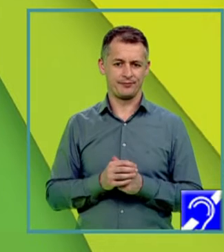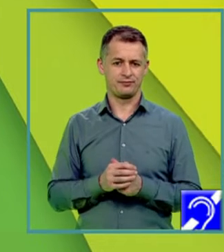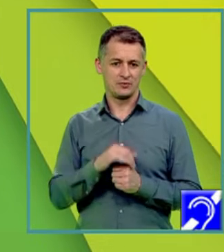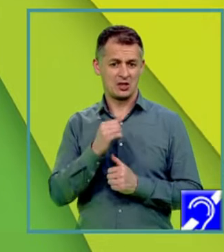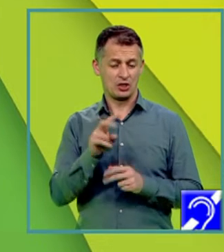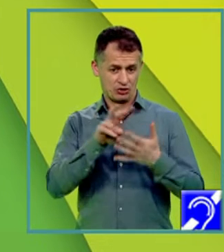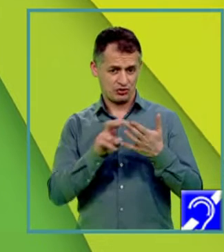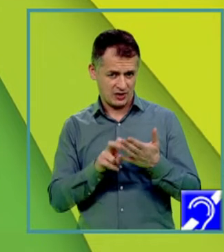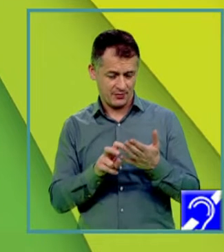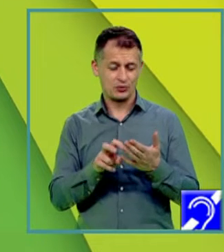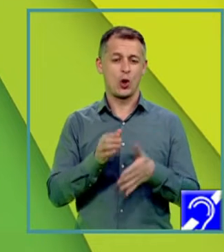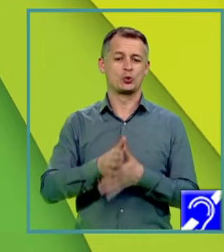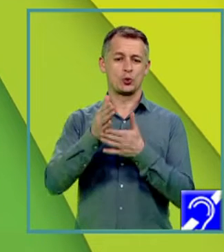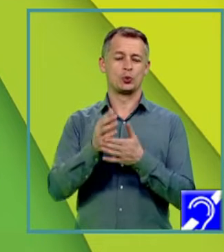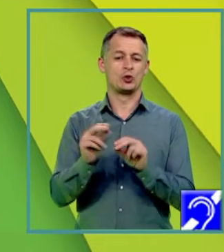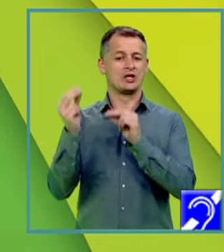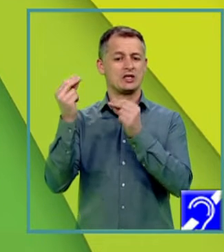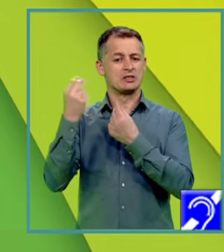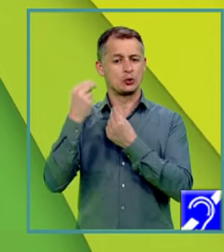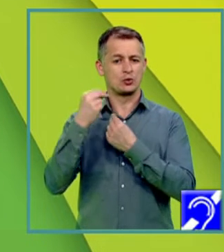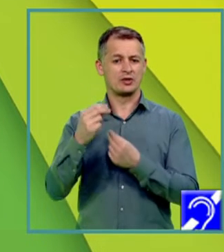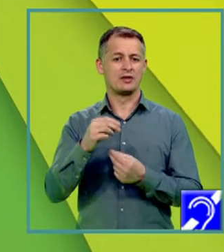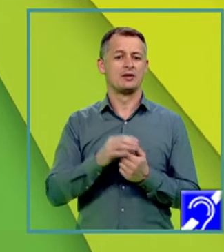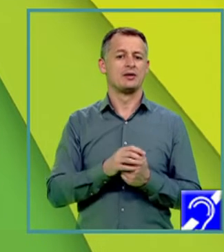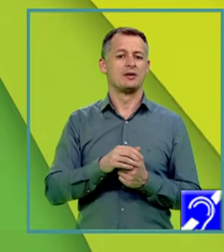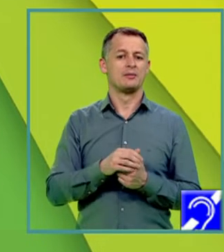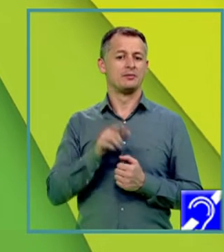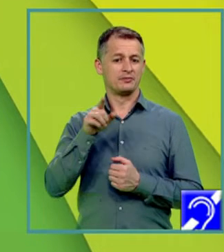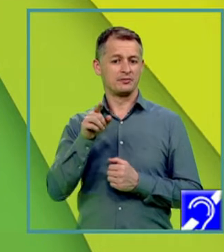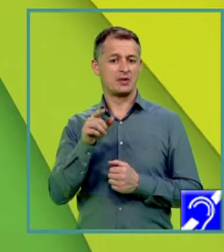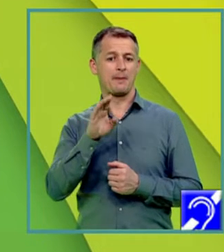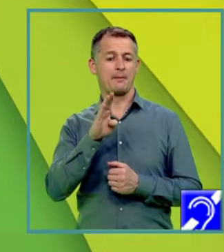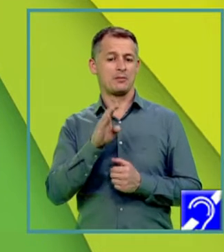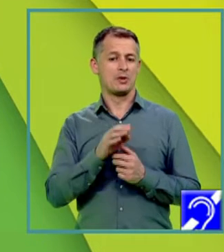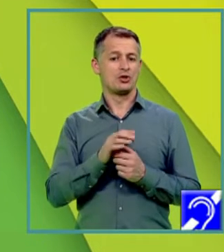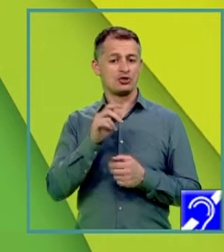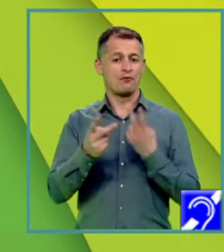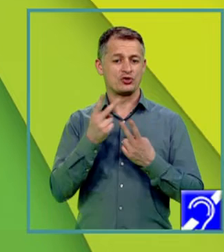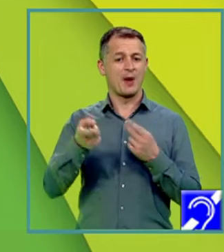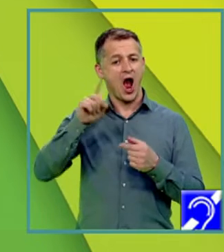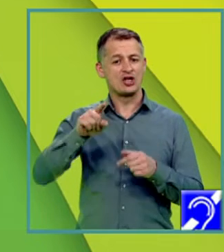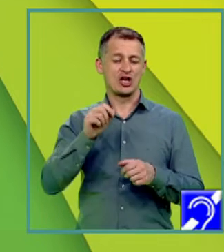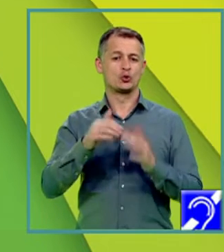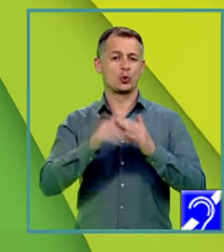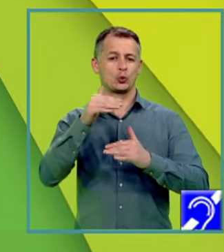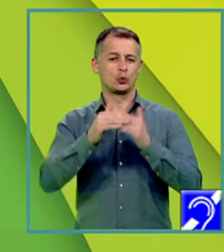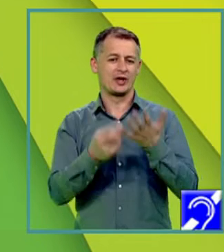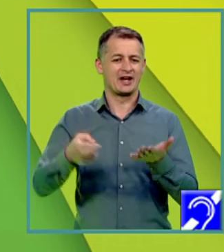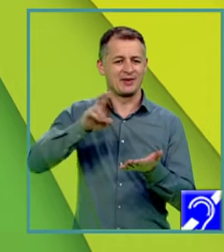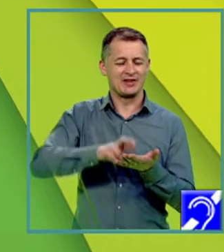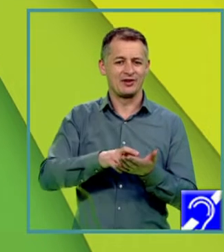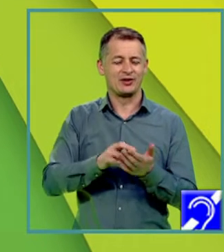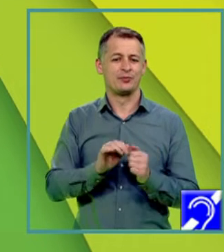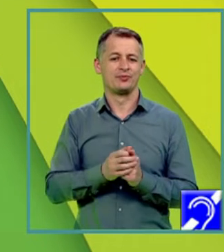valoarea variabilei b cu ajutorul instrucțiunilor de tip breed și folosim aceeași structură repetitivă cu test inițial